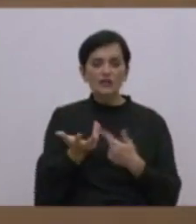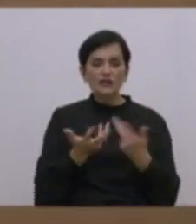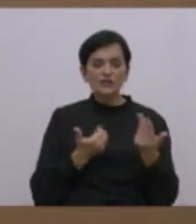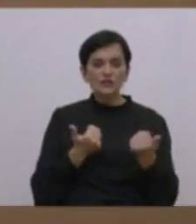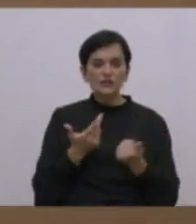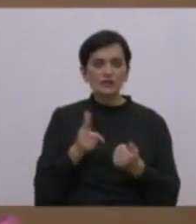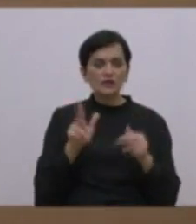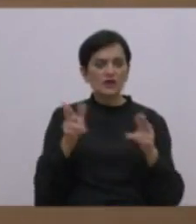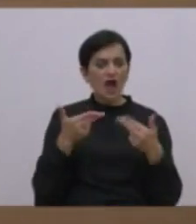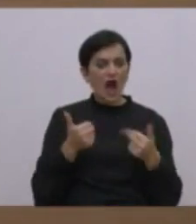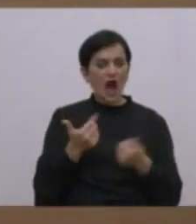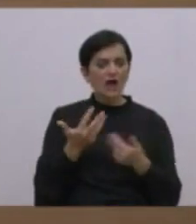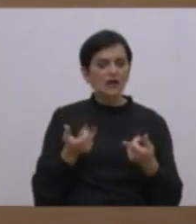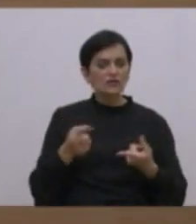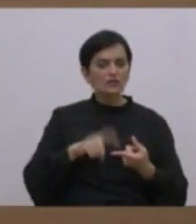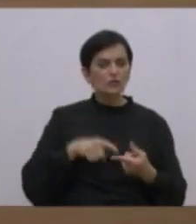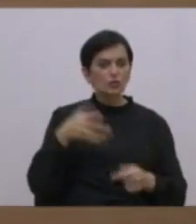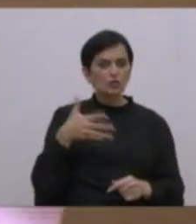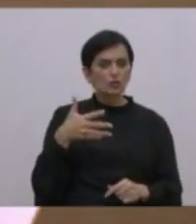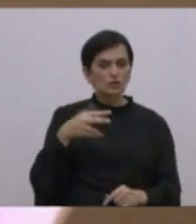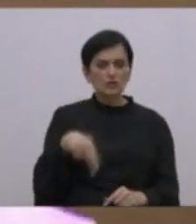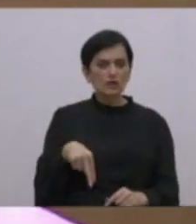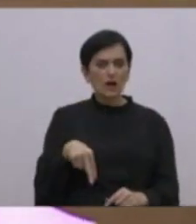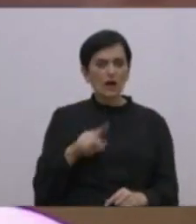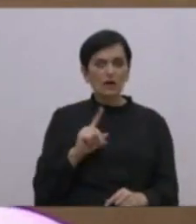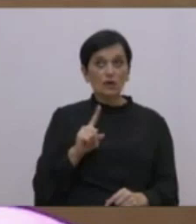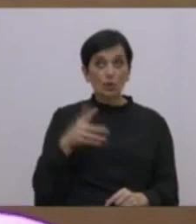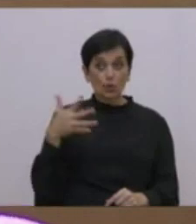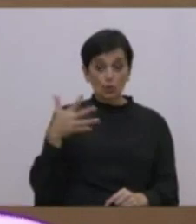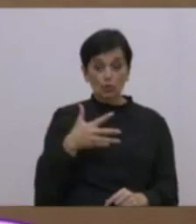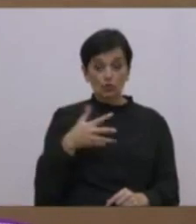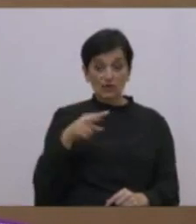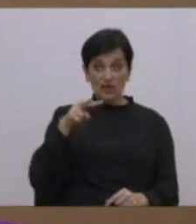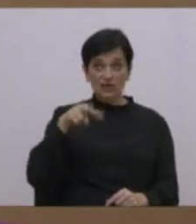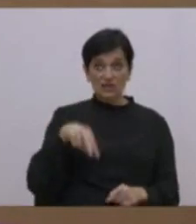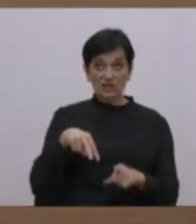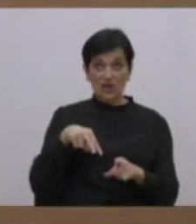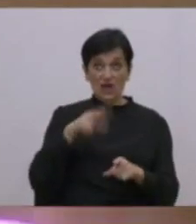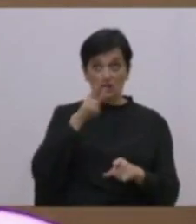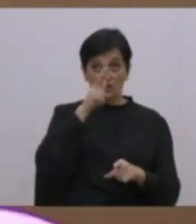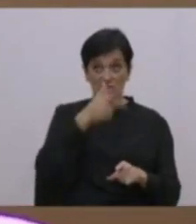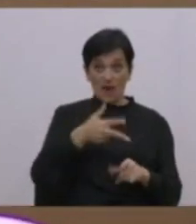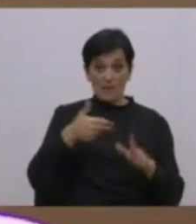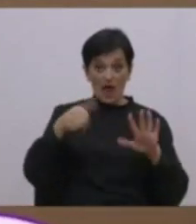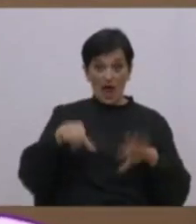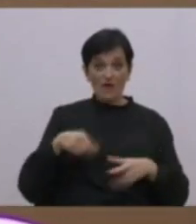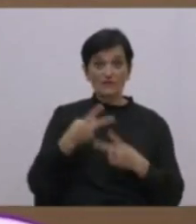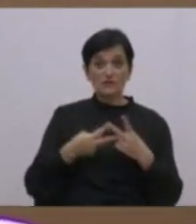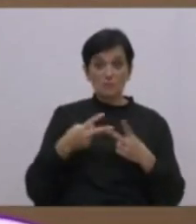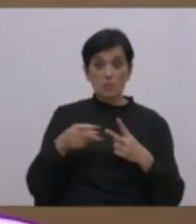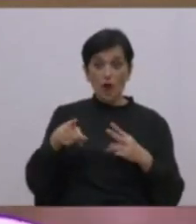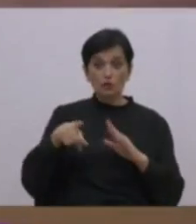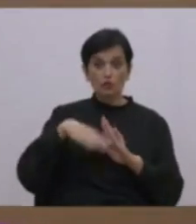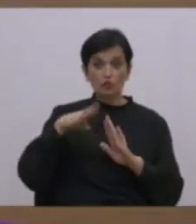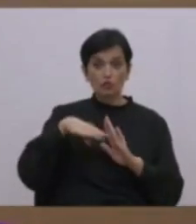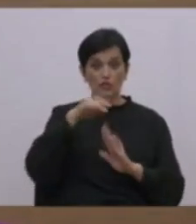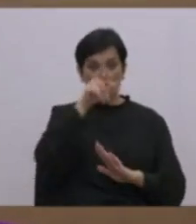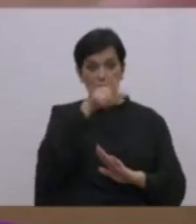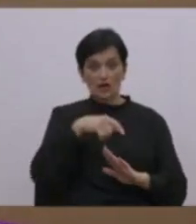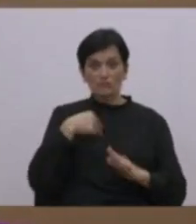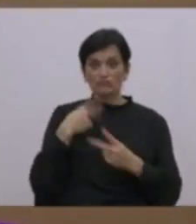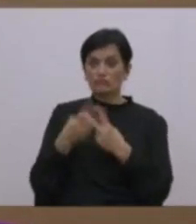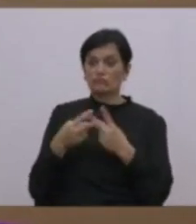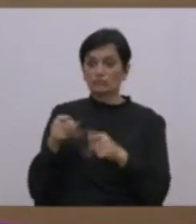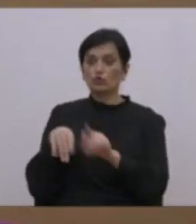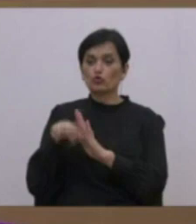რაზე გათვლით მოგაქვთ 5000 ლარი? 5000 ლარს სამთვიანი და ექვსთვიანი პატიმრობა ურჩევნია ხალხს. სადაა